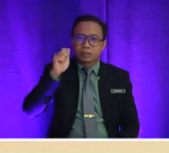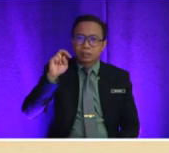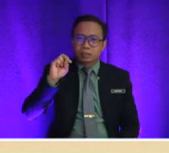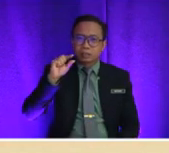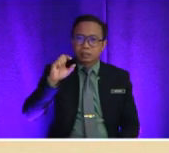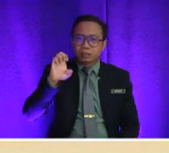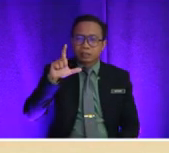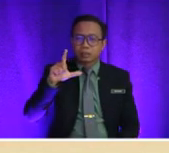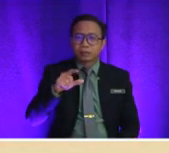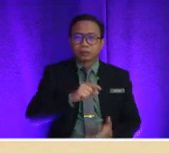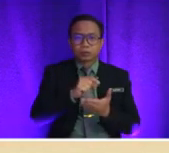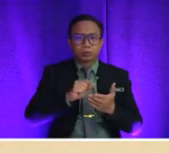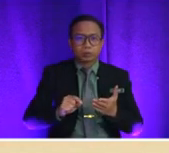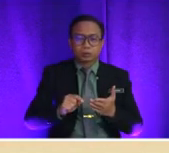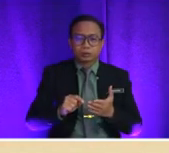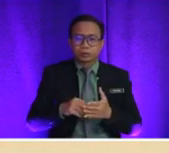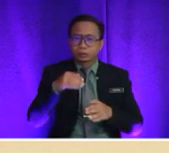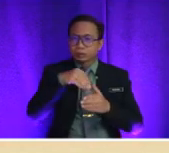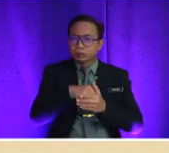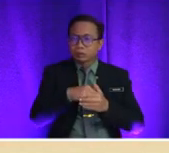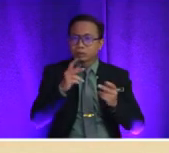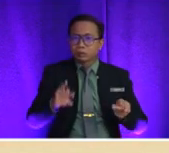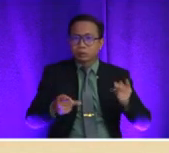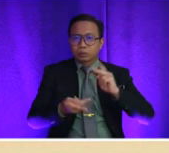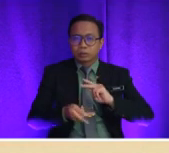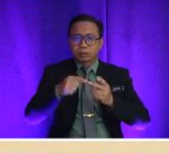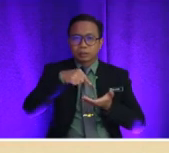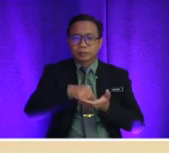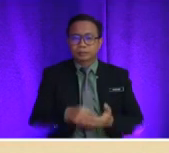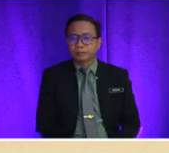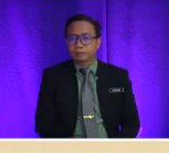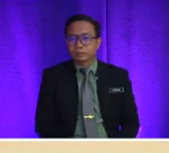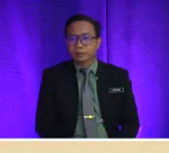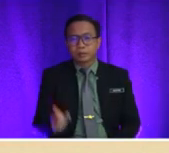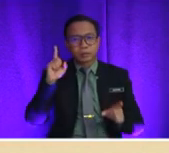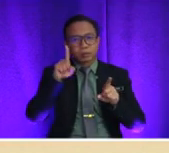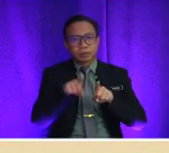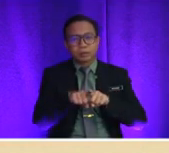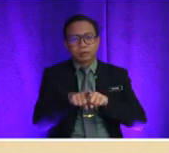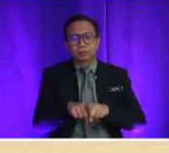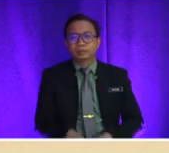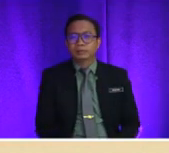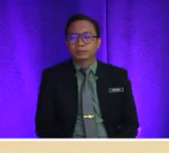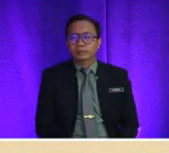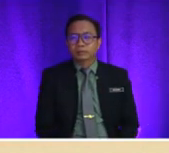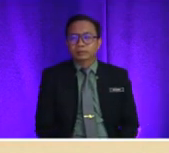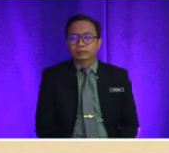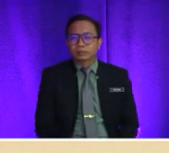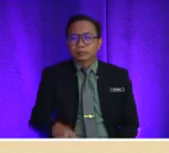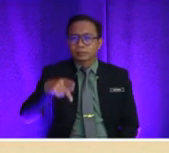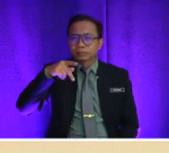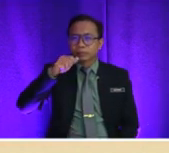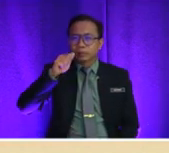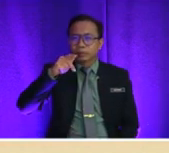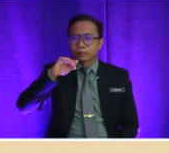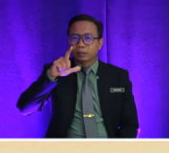dan kita kena tuliskan ciri-ciri dia di dalam kotak inilah Oke kita tentukan dulu jadi itu papila